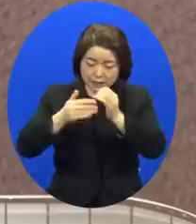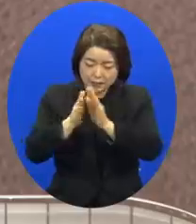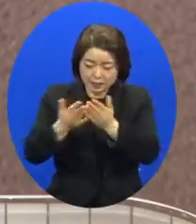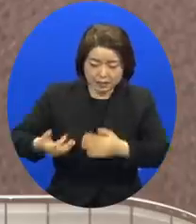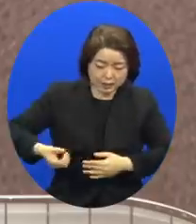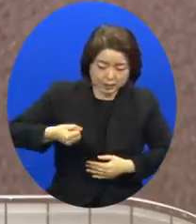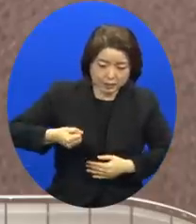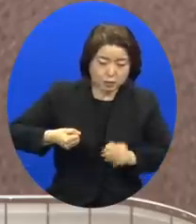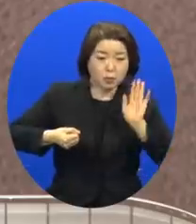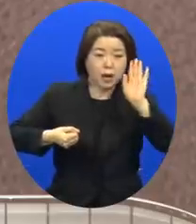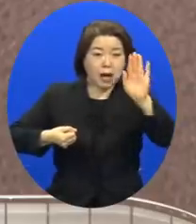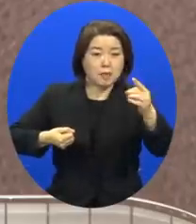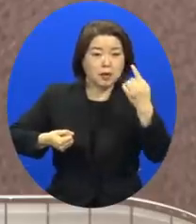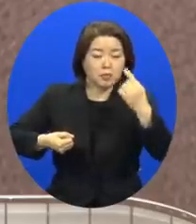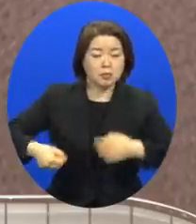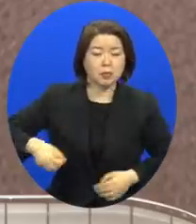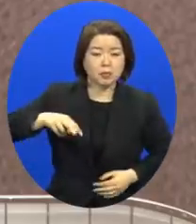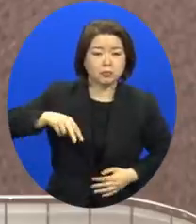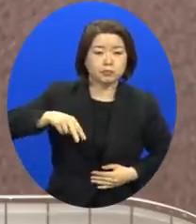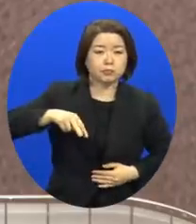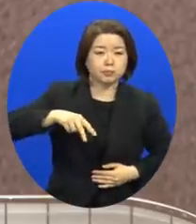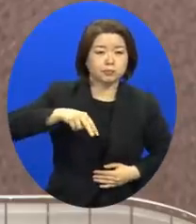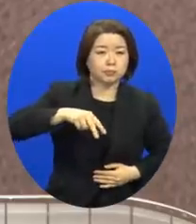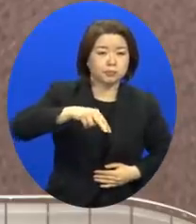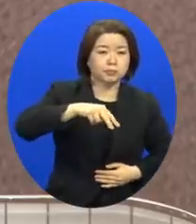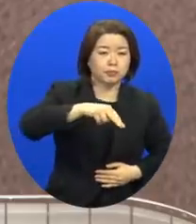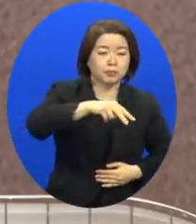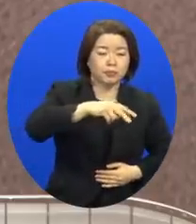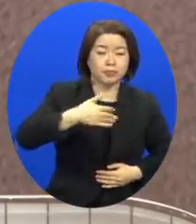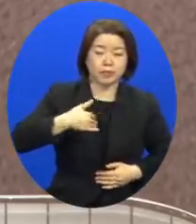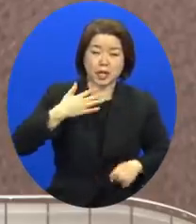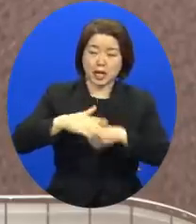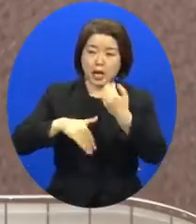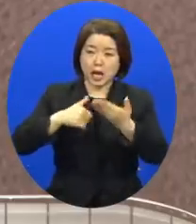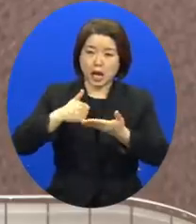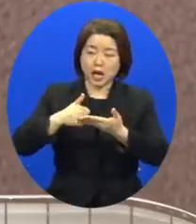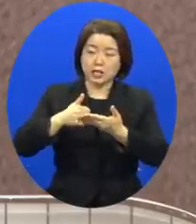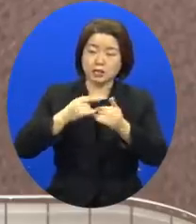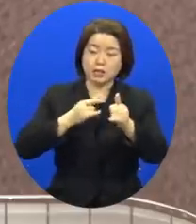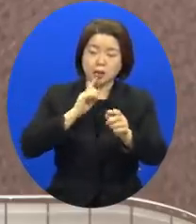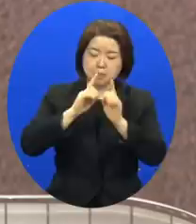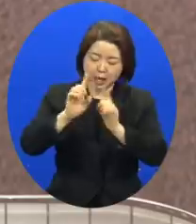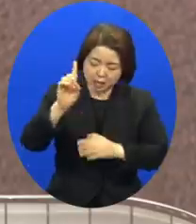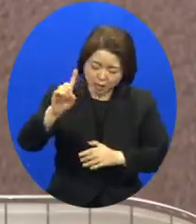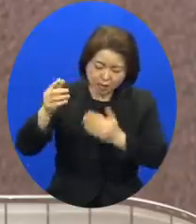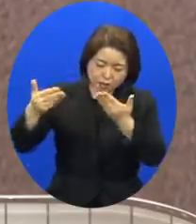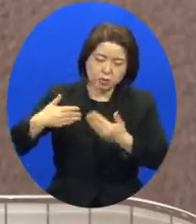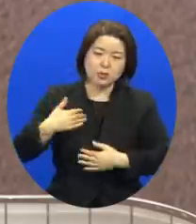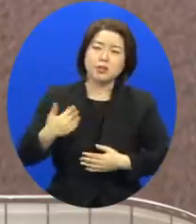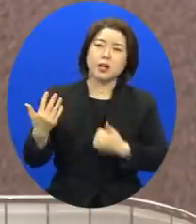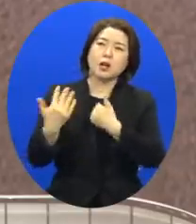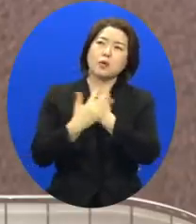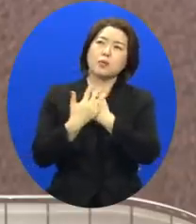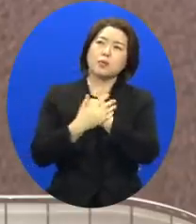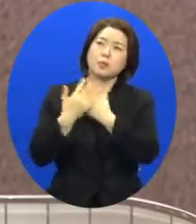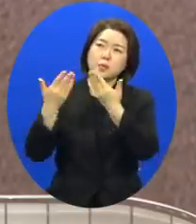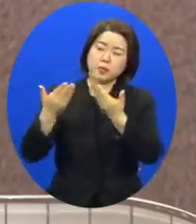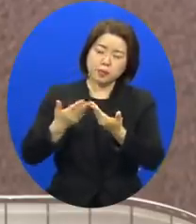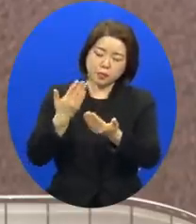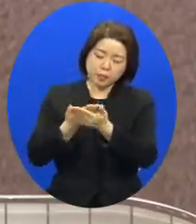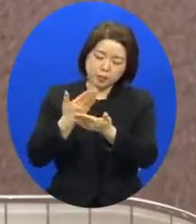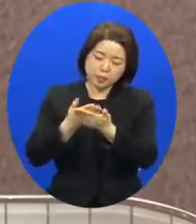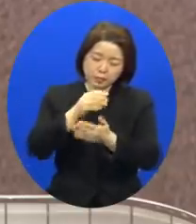걷고 있었다 나는 하나님께 말씀 한 마디라도 주셔서 저를 위로해 주시면 좋겠습니다